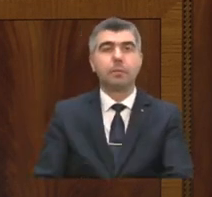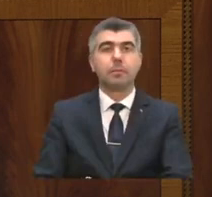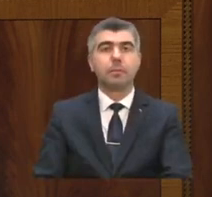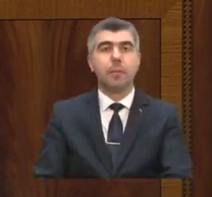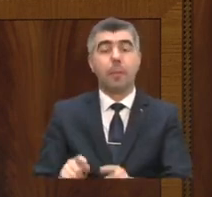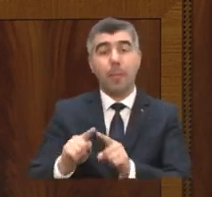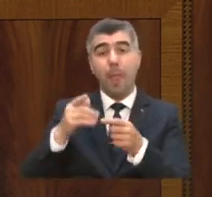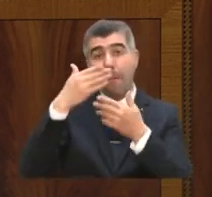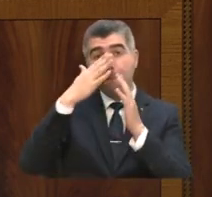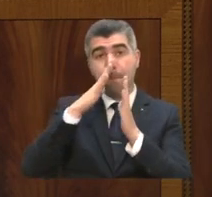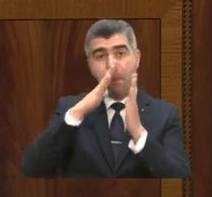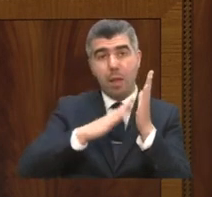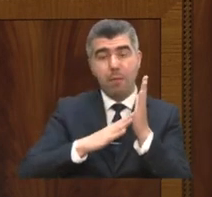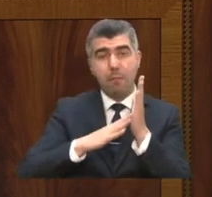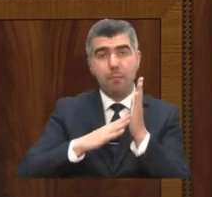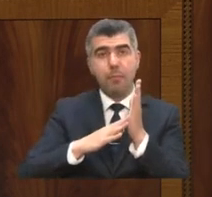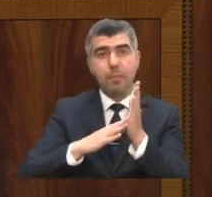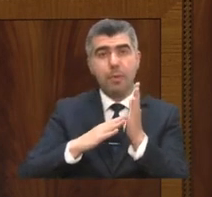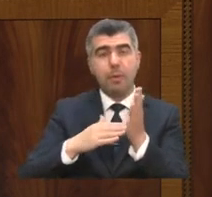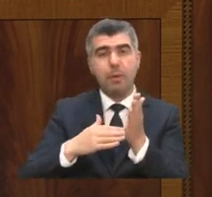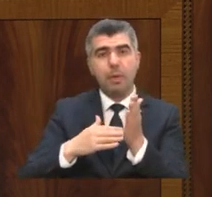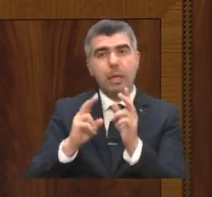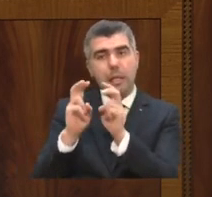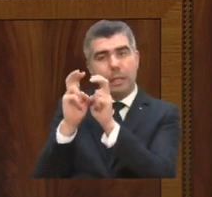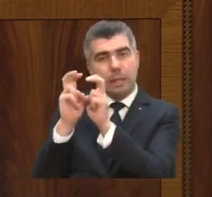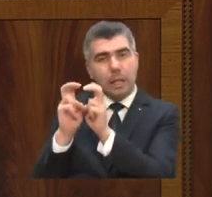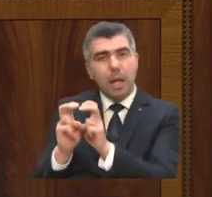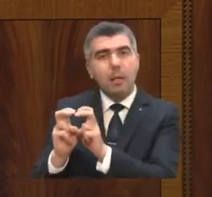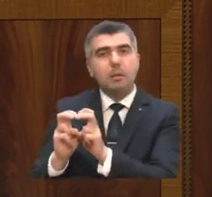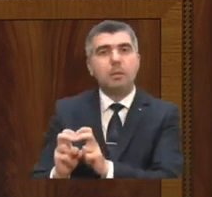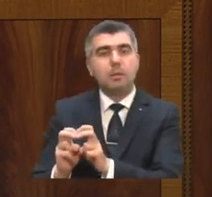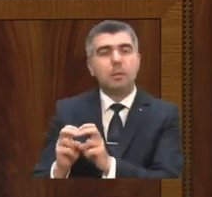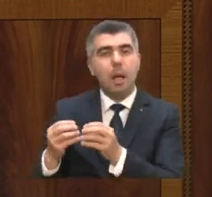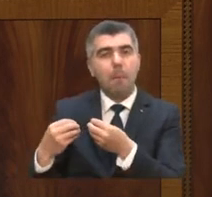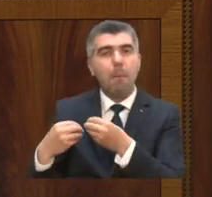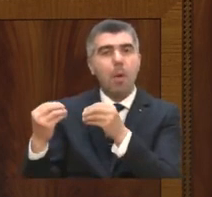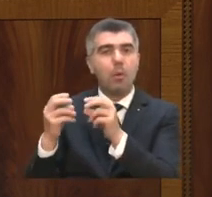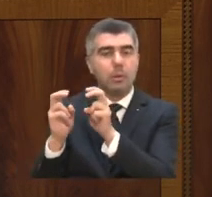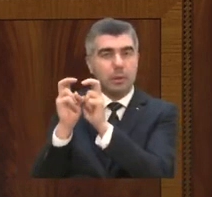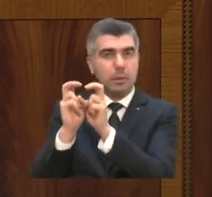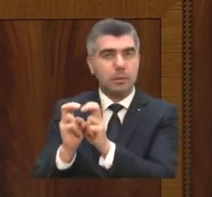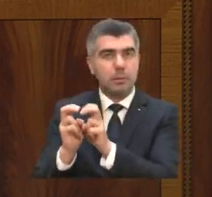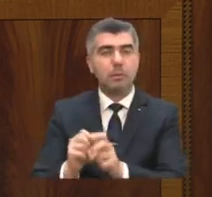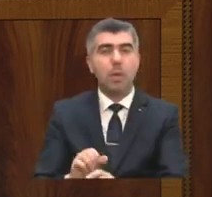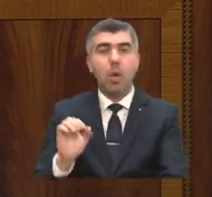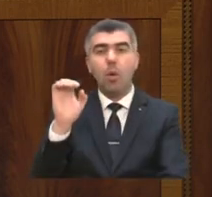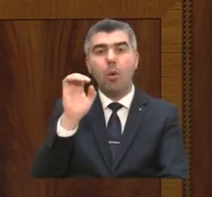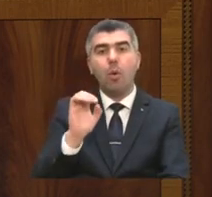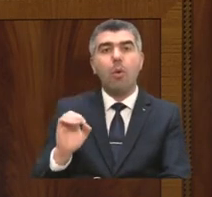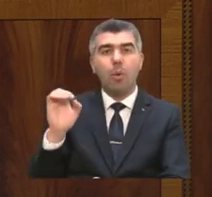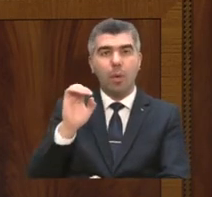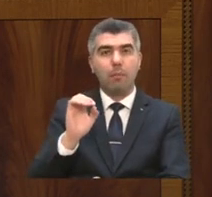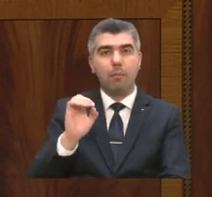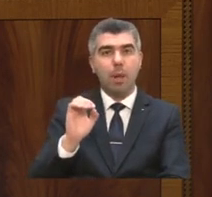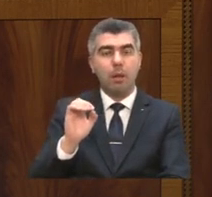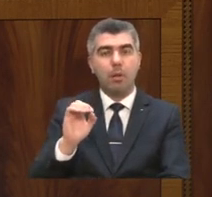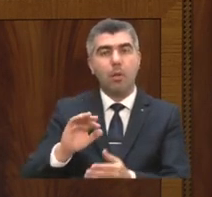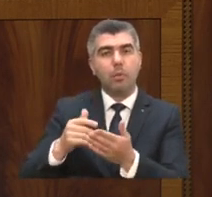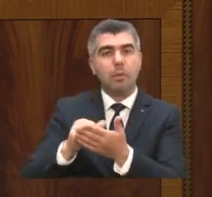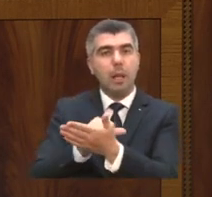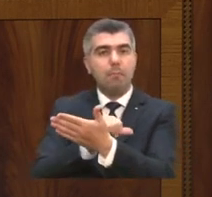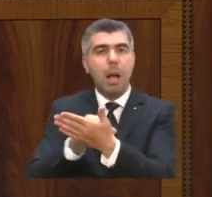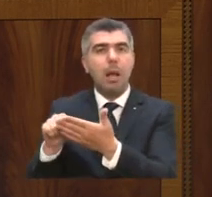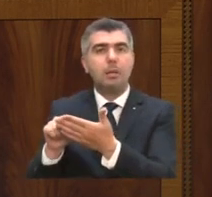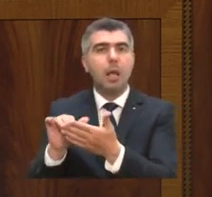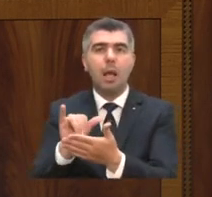الدوله باش تنقص من هذاك الشيء اللي كيمشي. دونك وعلاش اوروبا مشات فيها؟ علاش اوروبا ولات كتخلص هذاك